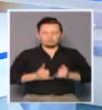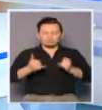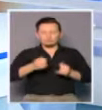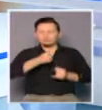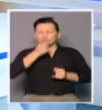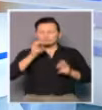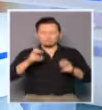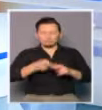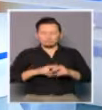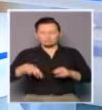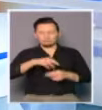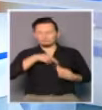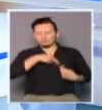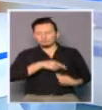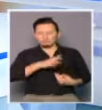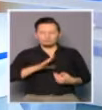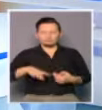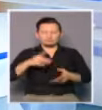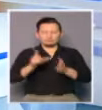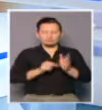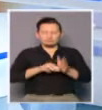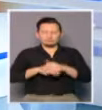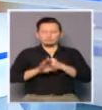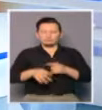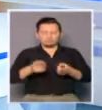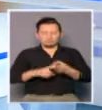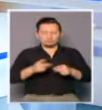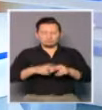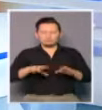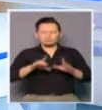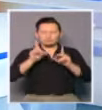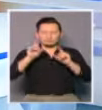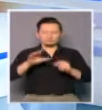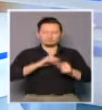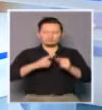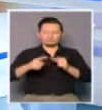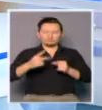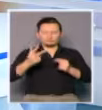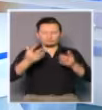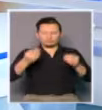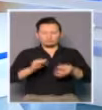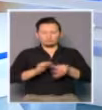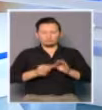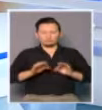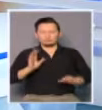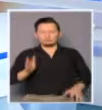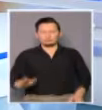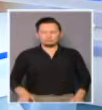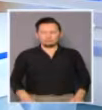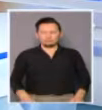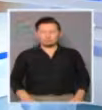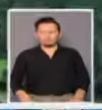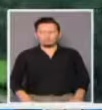поколению, неустанно трудившемуся до пенсионного возраста. О поездке, которая длилась 3 дня, более подробно в следующем сюжете.